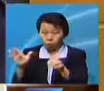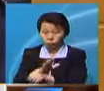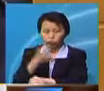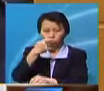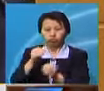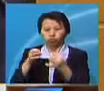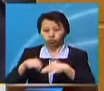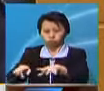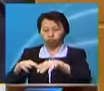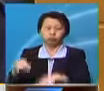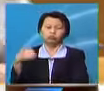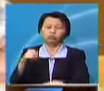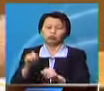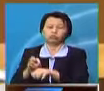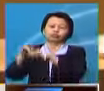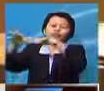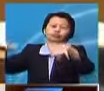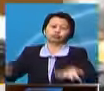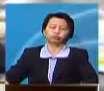untuk menangani masalah flash flood.